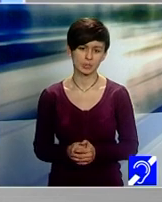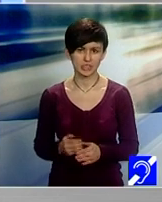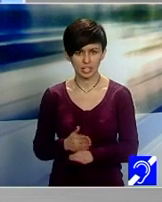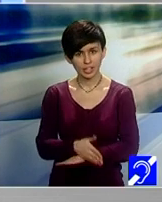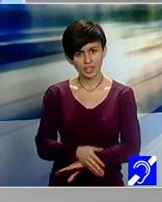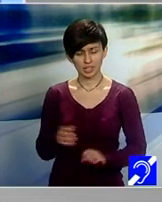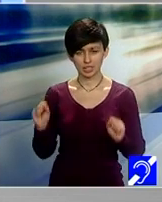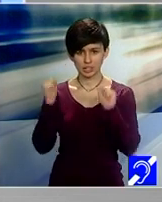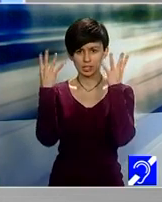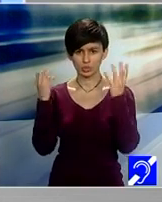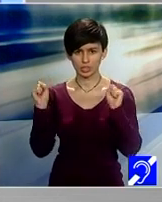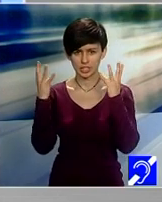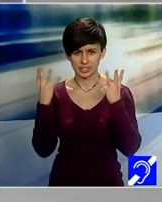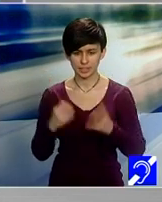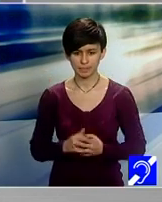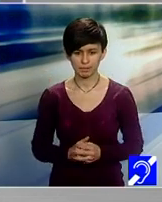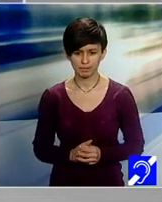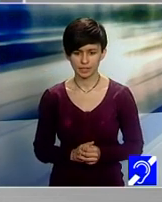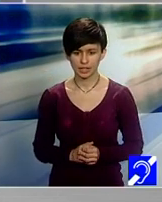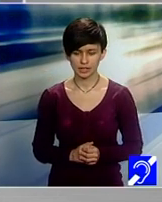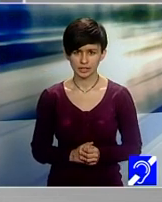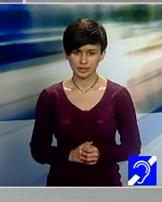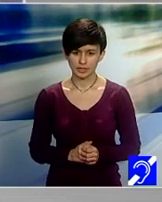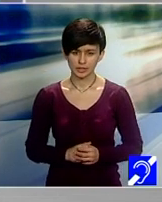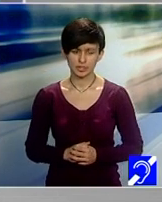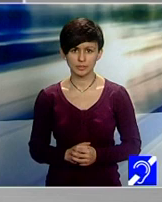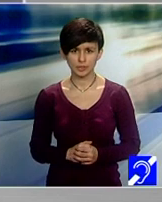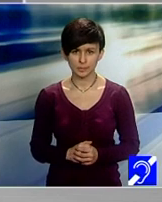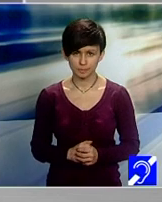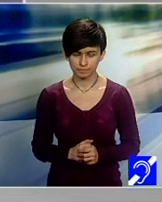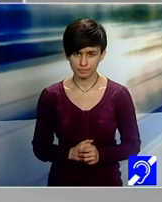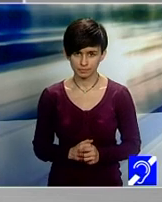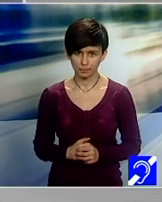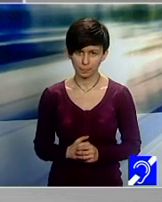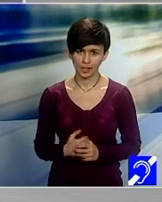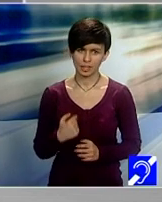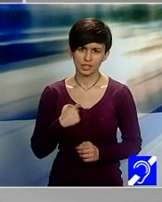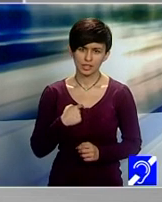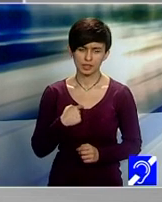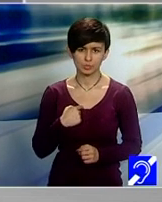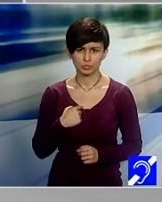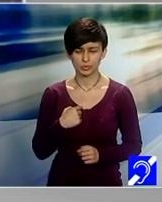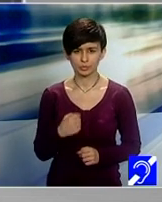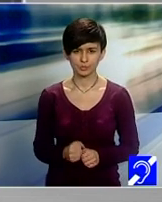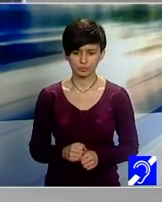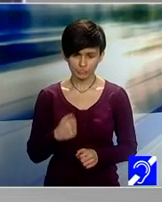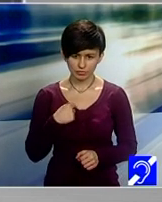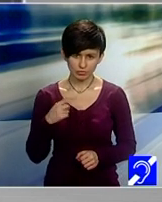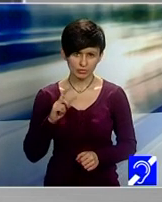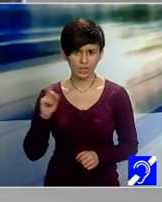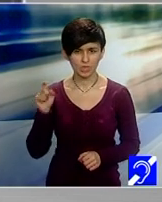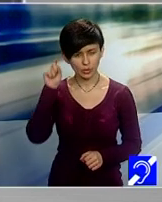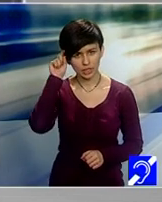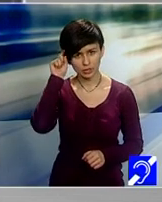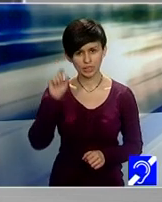și nu mi-aș face foarte mari griji pentru bănci, pentru că au avocați foarte buni, sau dacă nu au bani să-și angajeze